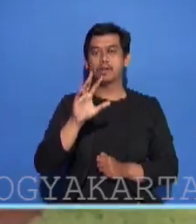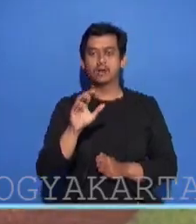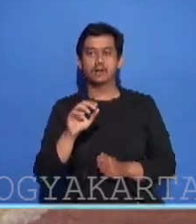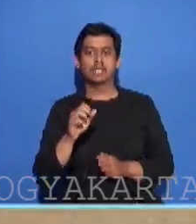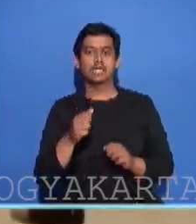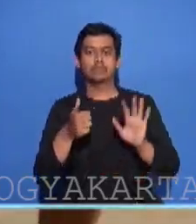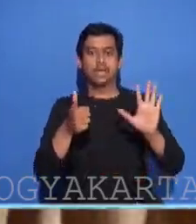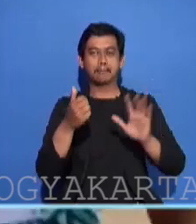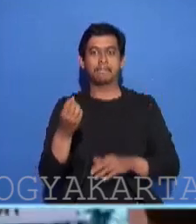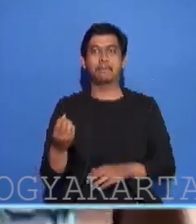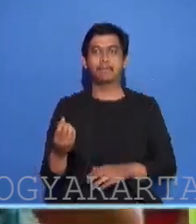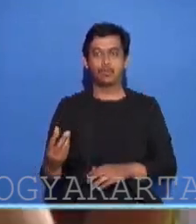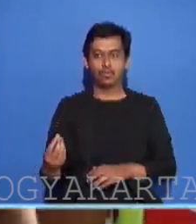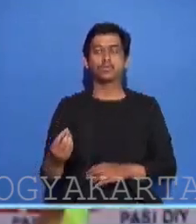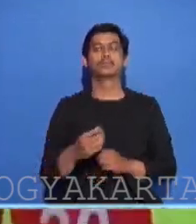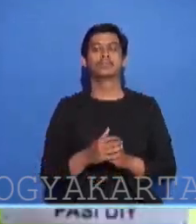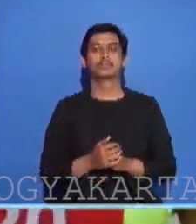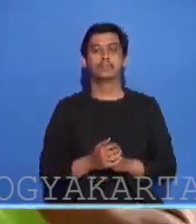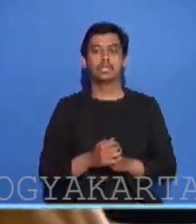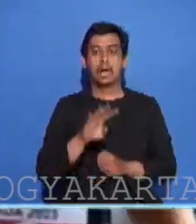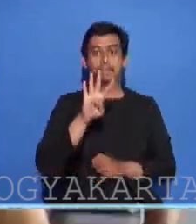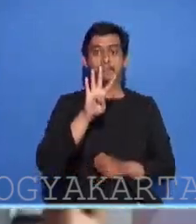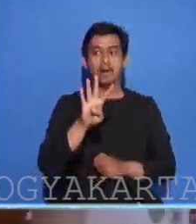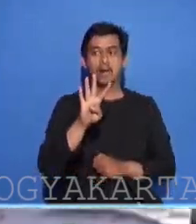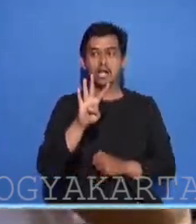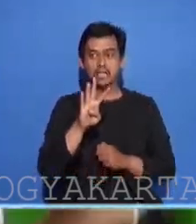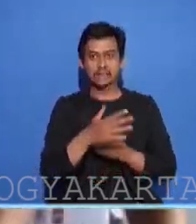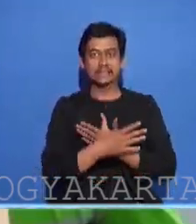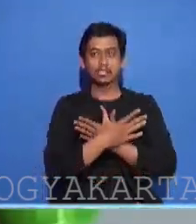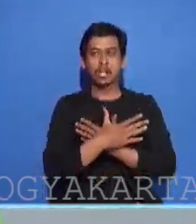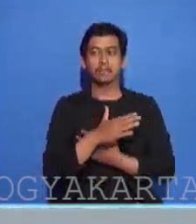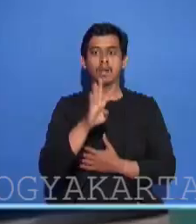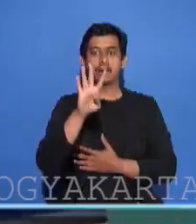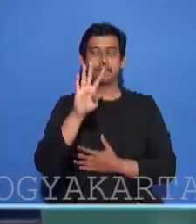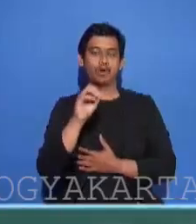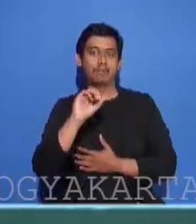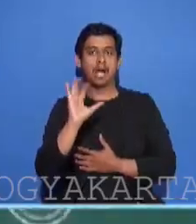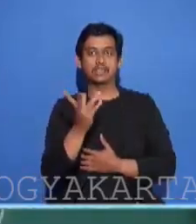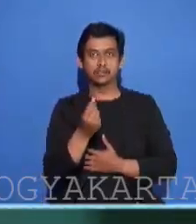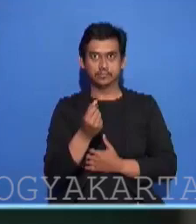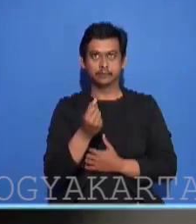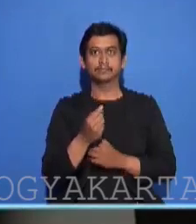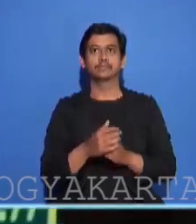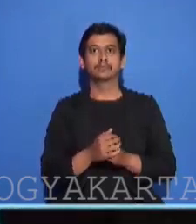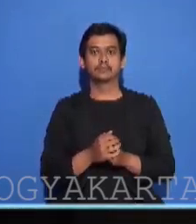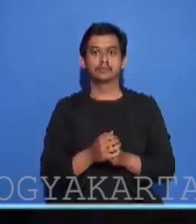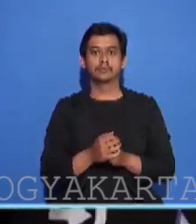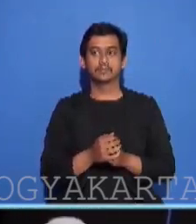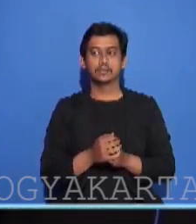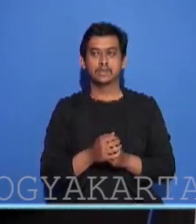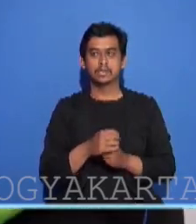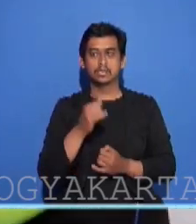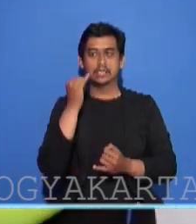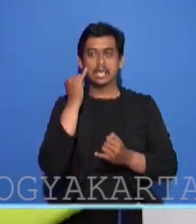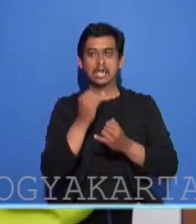perunggu posisi keempat kabupaten Gunungkidul dengan 4 emas dan juru kunci ditempati Kontingen Kulon Progo dengan